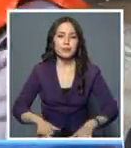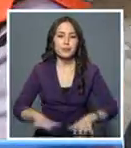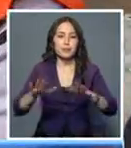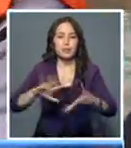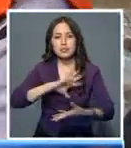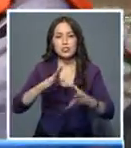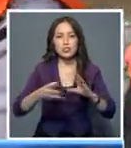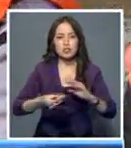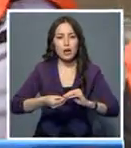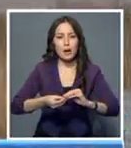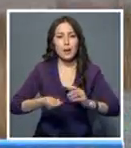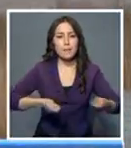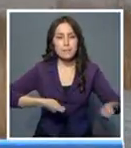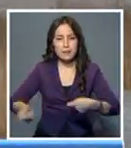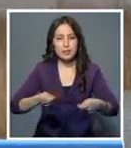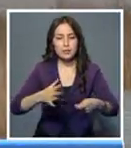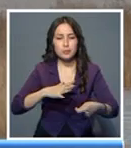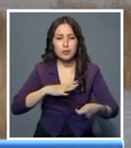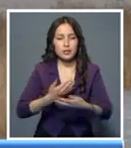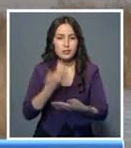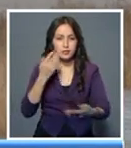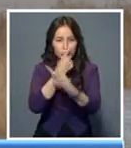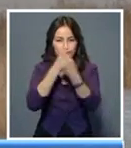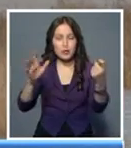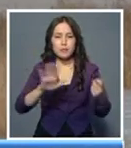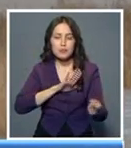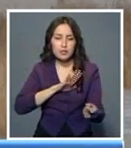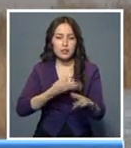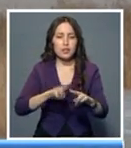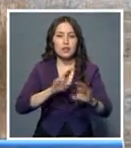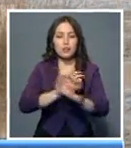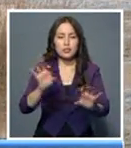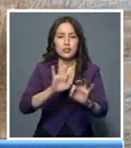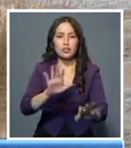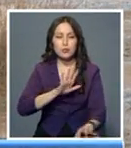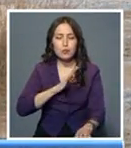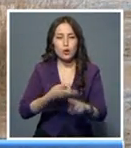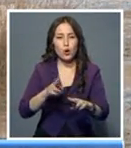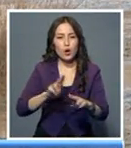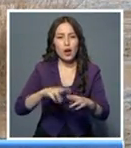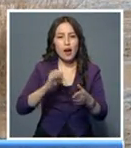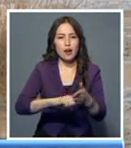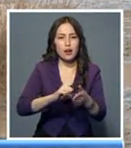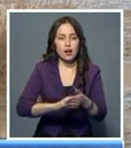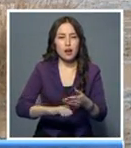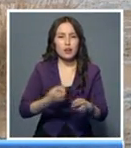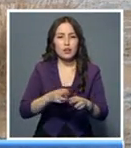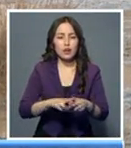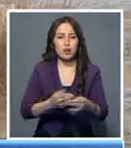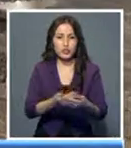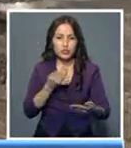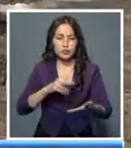билік өкілдері алдын ала қамданып, тұрғындарға ескерту жасағандарын айтады. Соның арқасында көпшілік сақтық шараларын жүзеге асырып